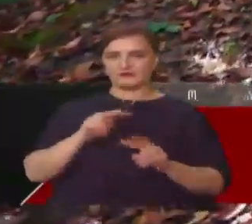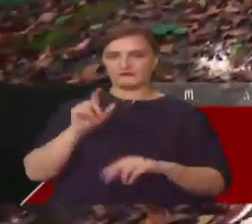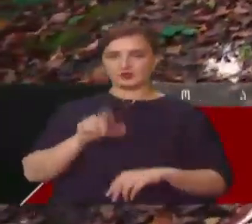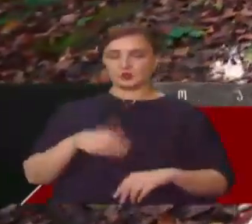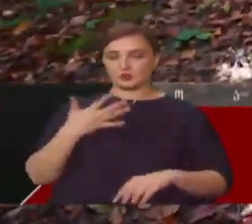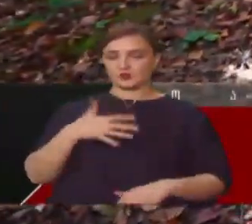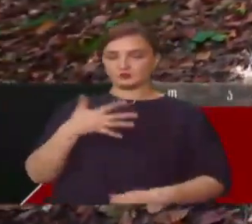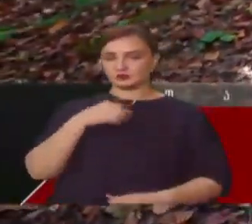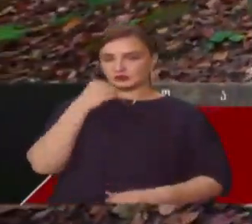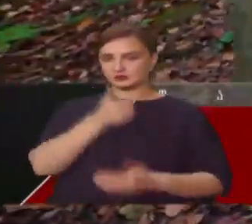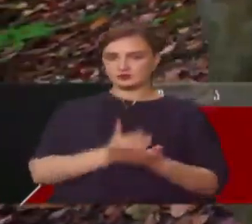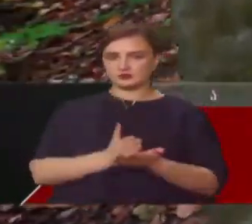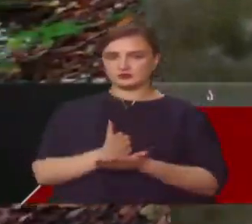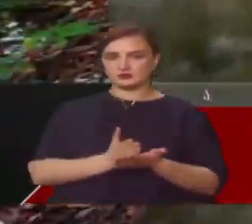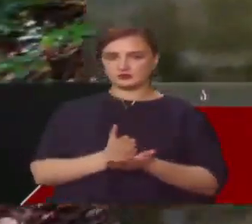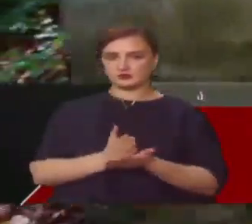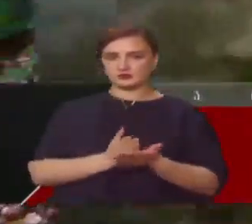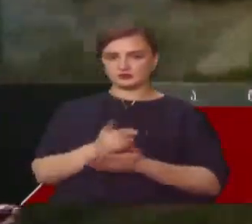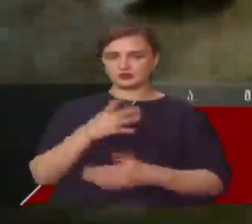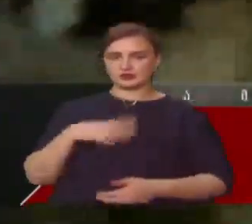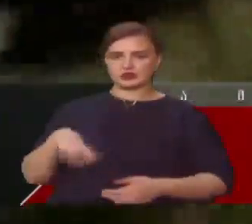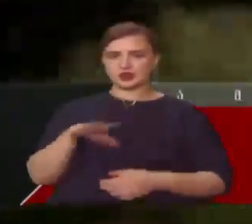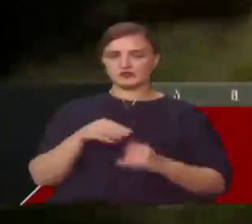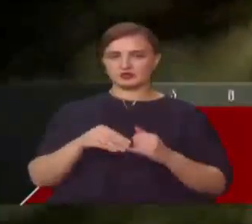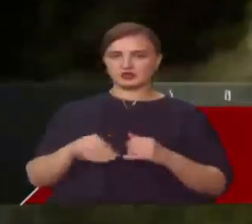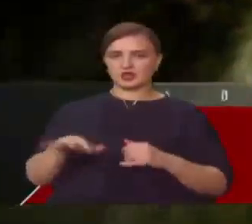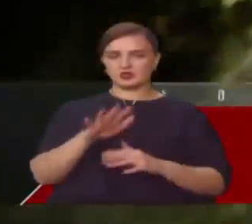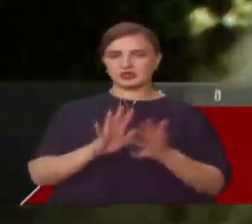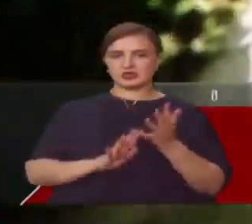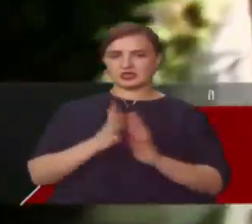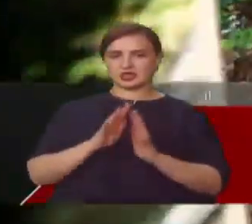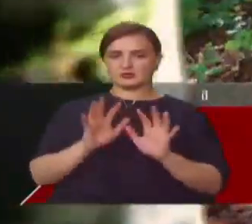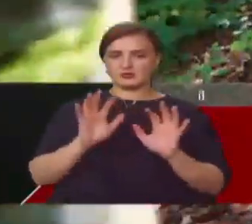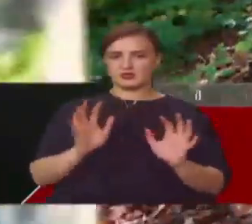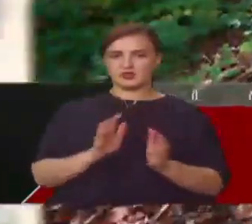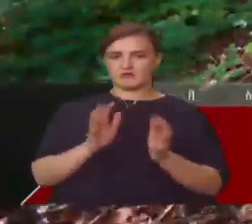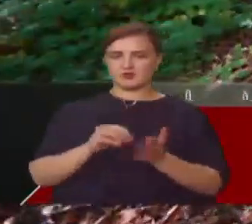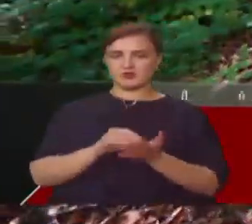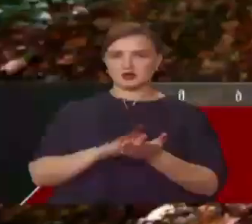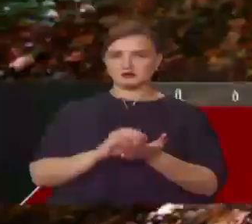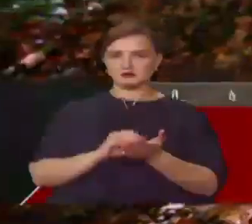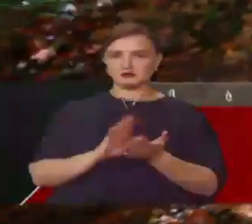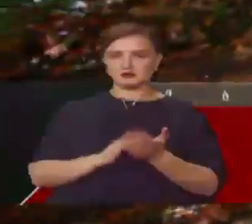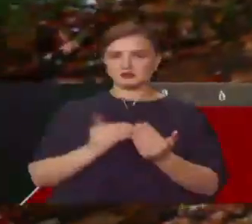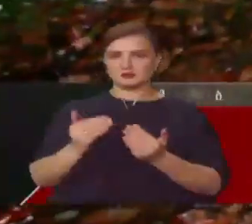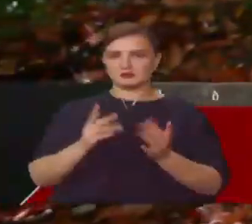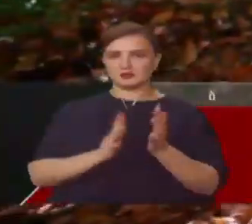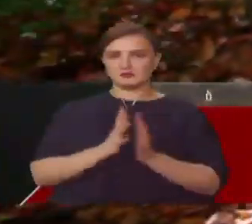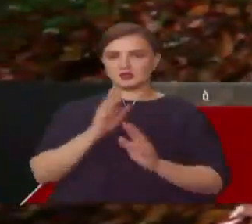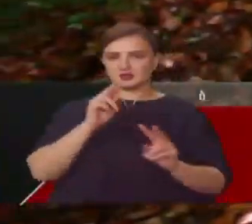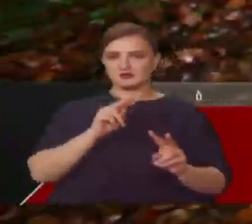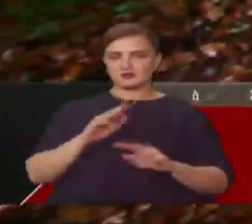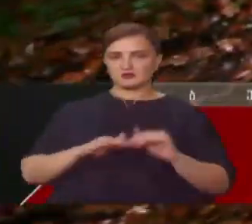Თითქმის 50 წელია, რაც ლუგზარ ბერეჟიანი საქართველოს ტერიტორიაზე არსებული ტყეების მოვლითა და აღრიცხვით არის დაკავებული. მისი თქმით, მეტყევის